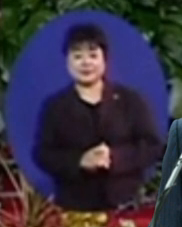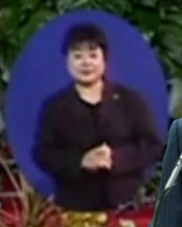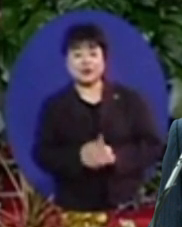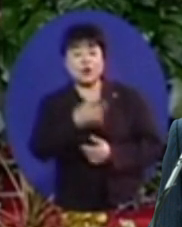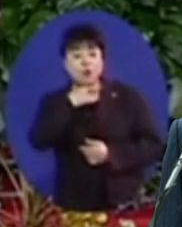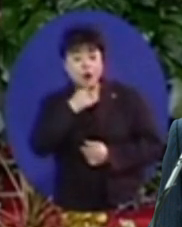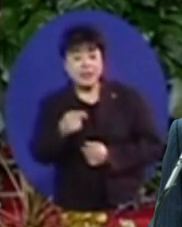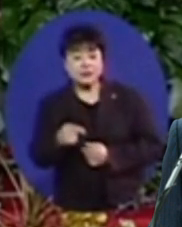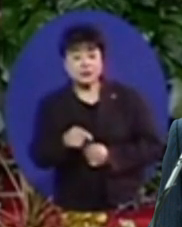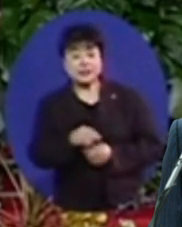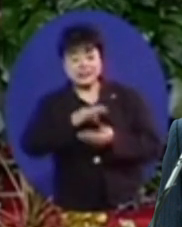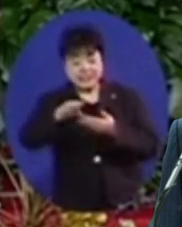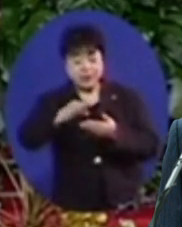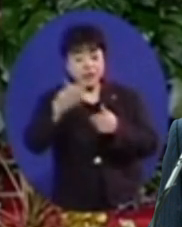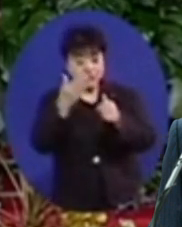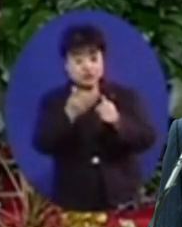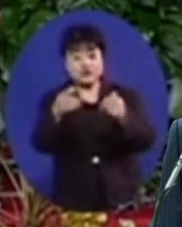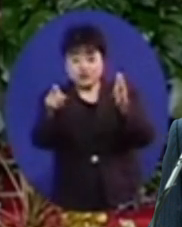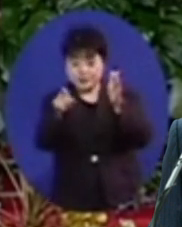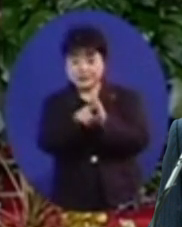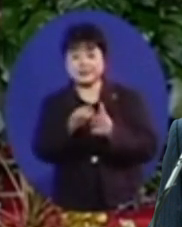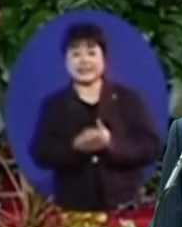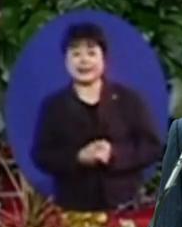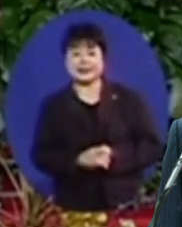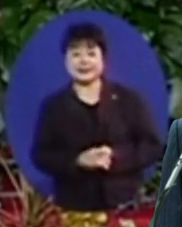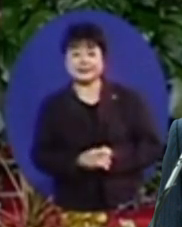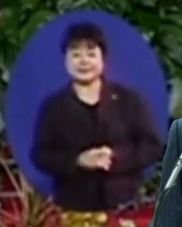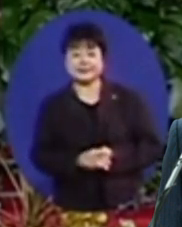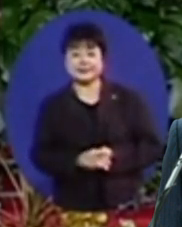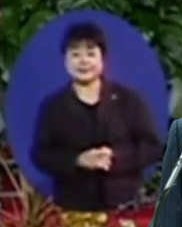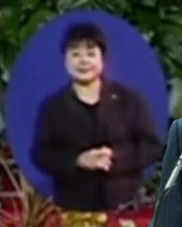원해서 우리를 쓰는 것입니다.